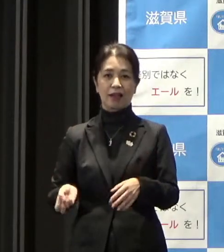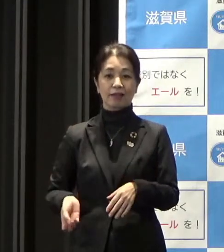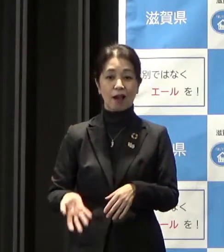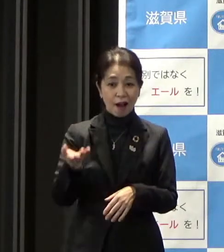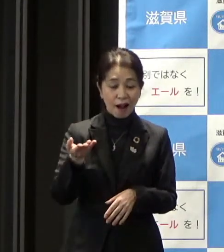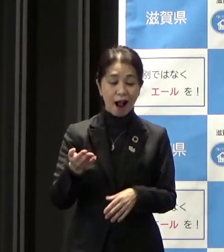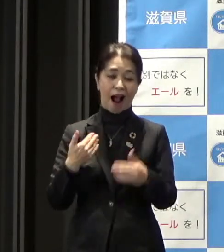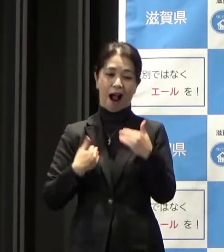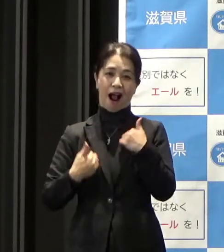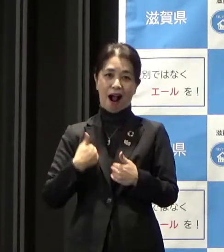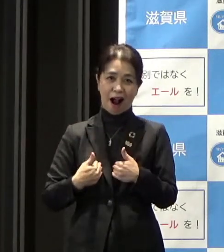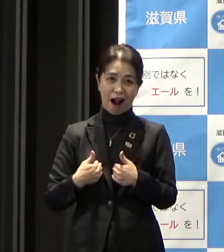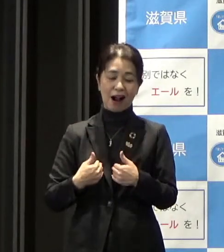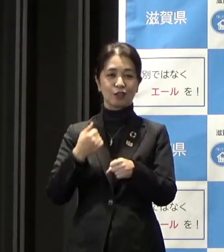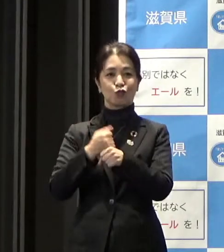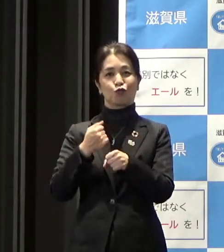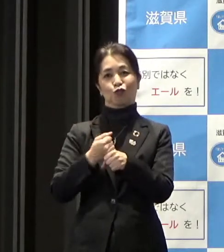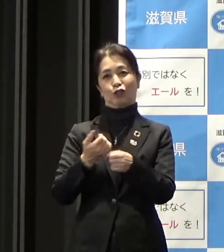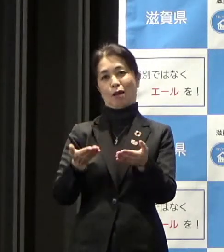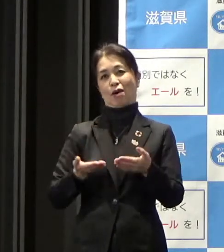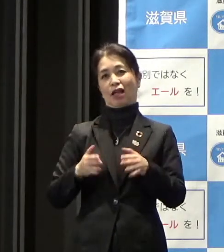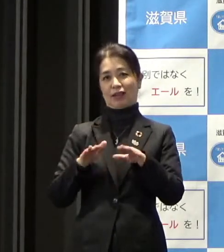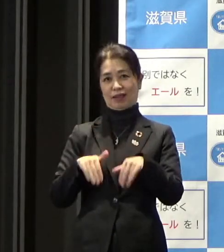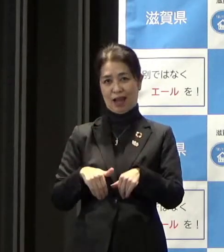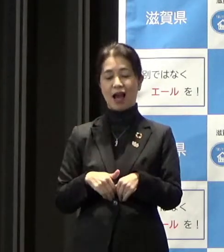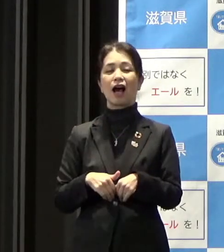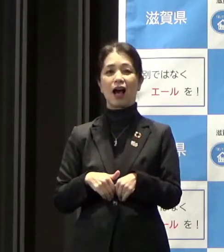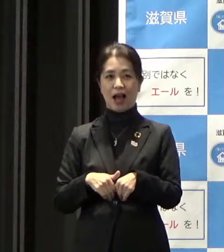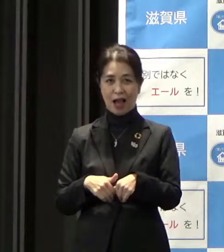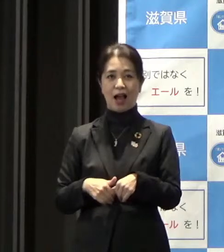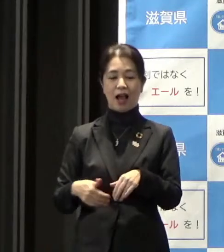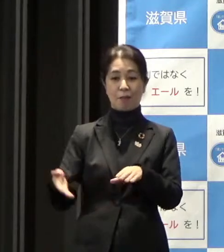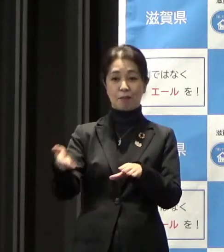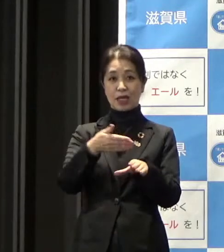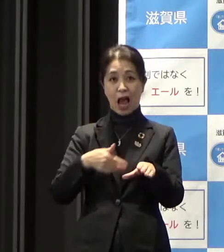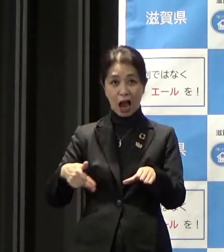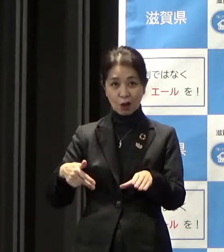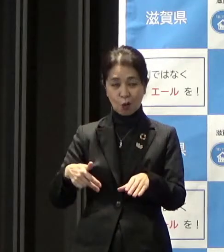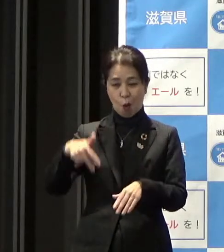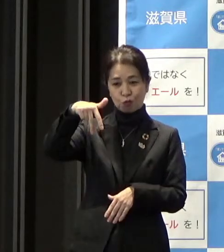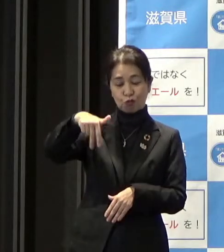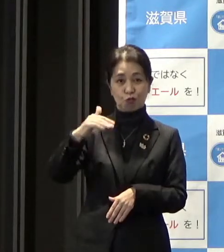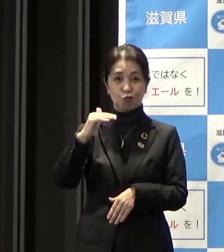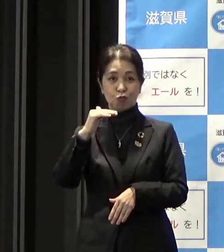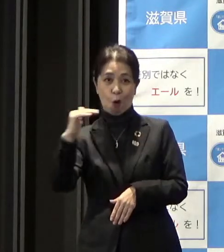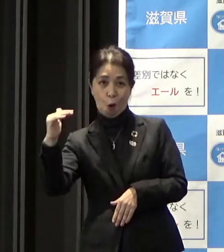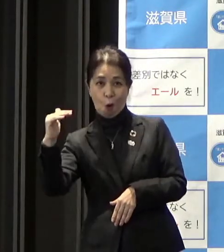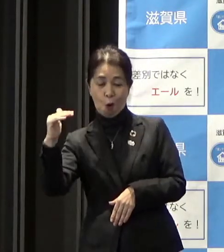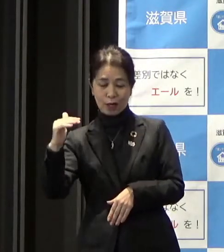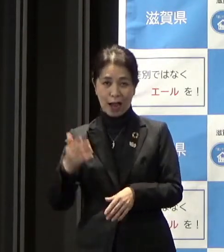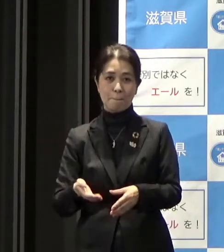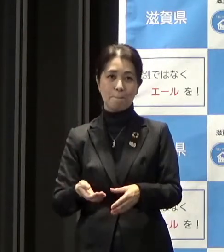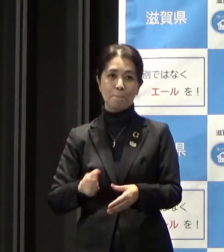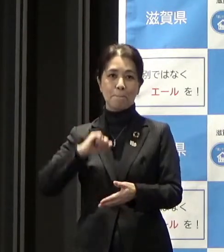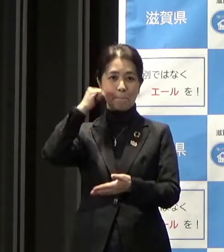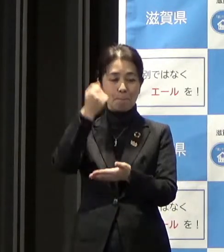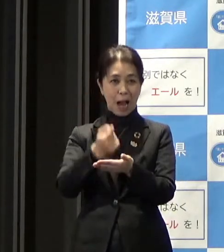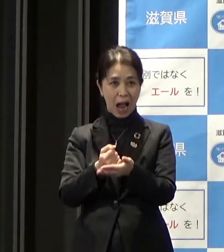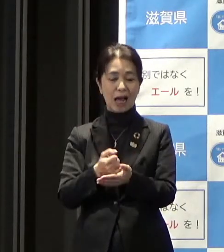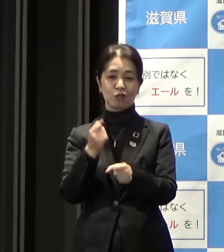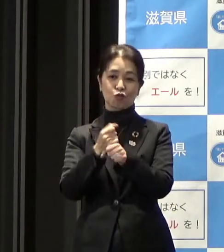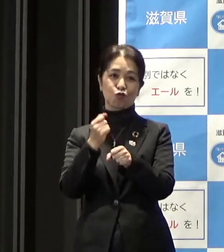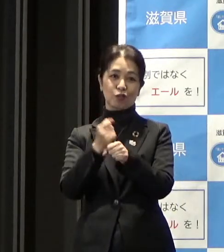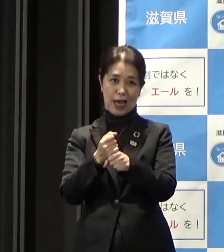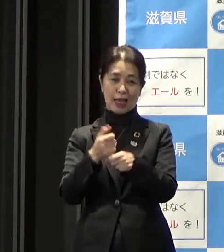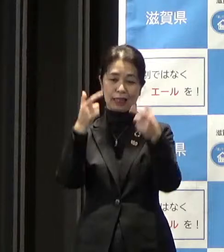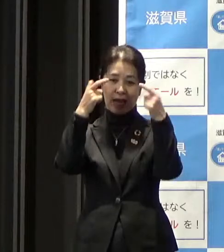きまして、この度滋賀県基本構想ゲームビワスボが完成したということでございます。制作者は3年